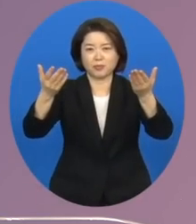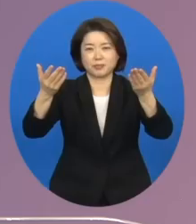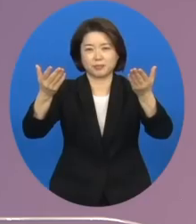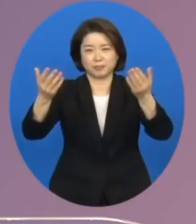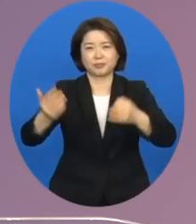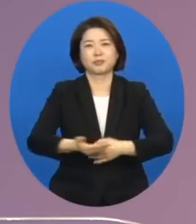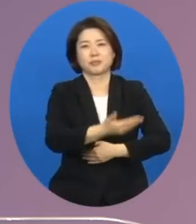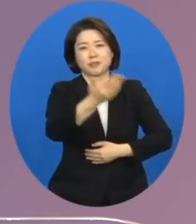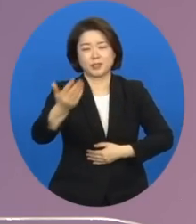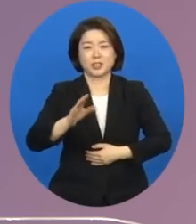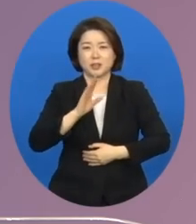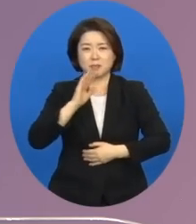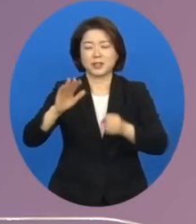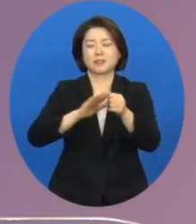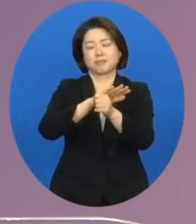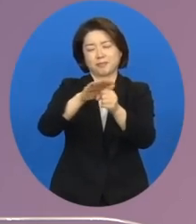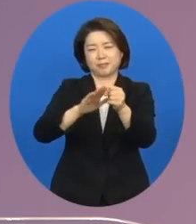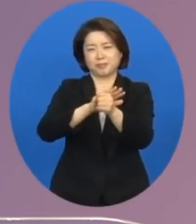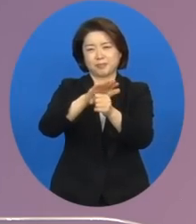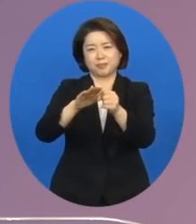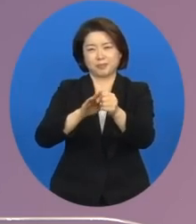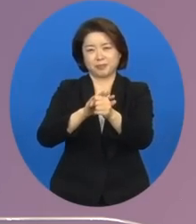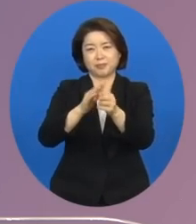여러분들을 정말 사랑합니다